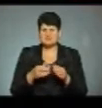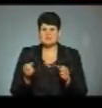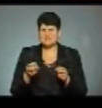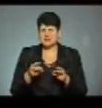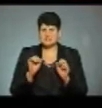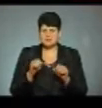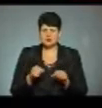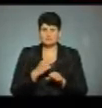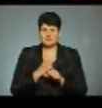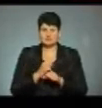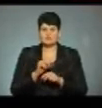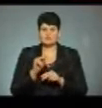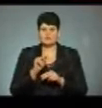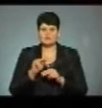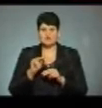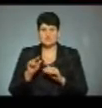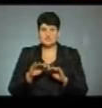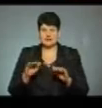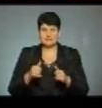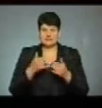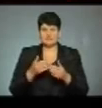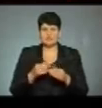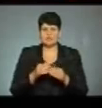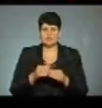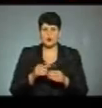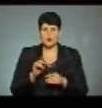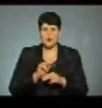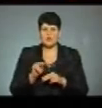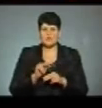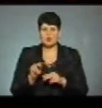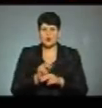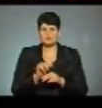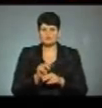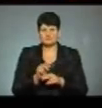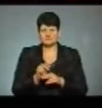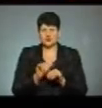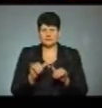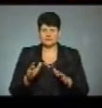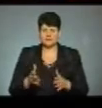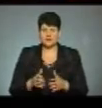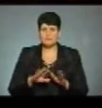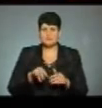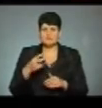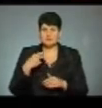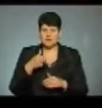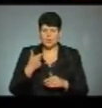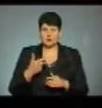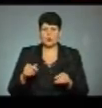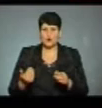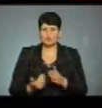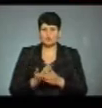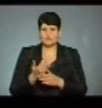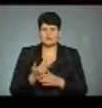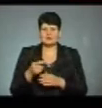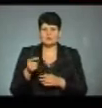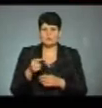здійснювати вивчення дітей і надавати корекційно-розвиткові послуги. Після 62 років шлюбу оновили свої обітниці